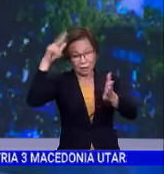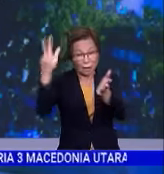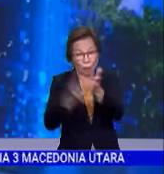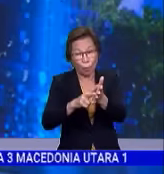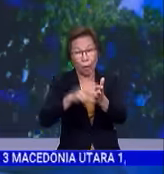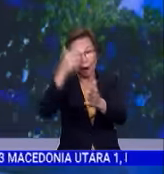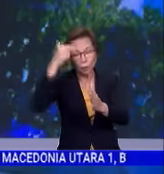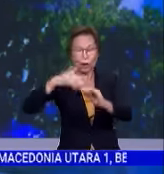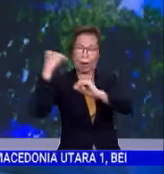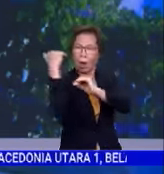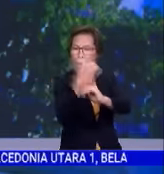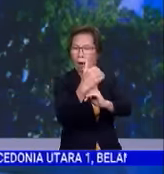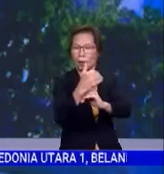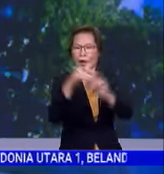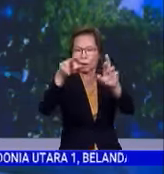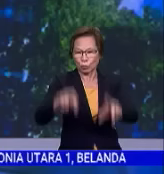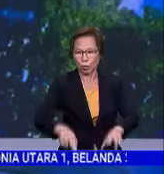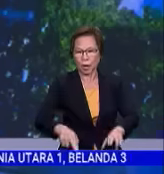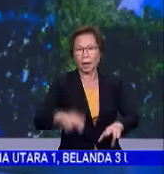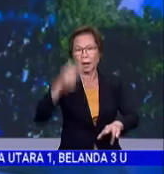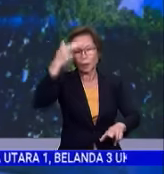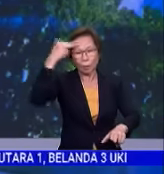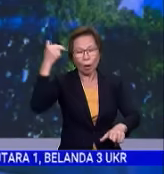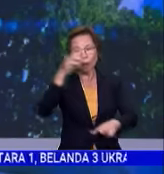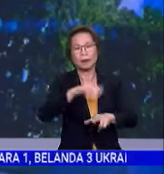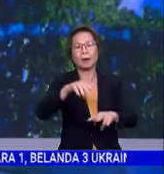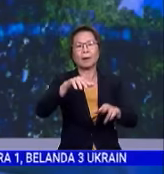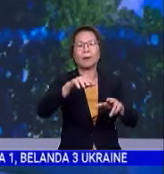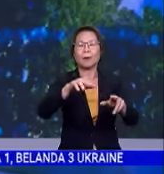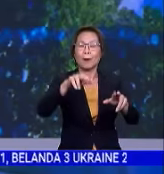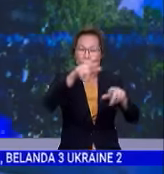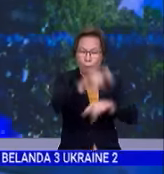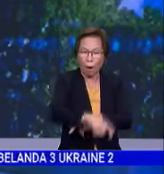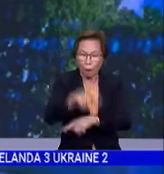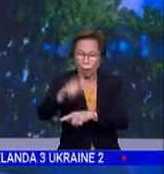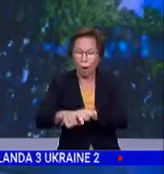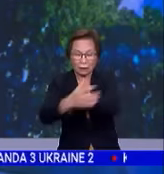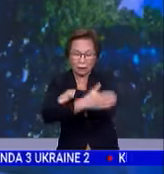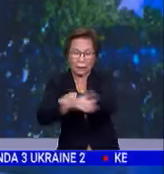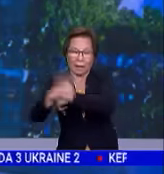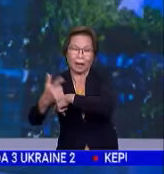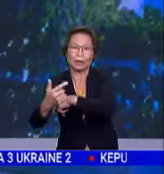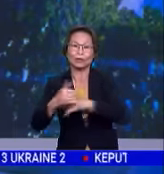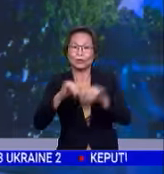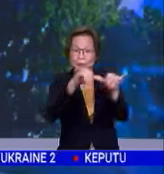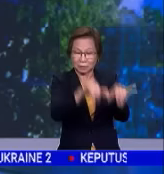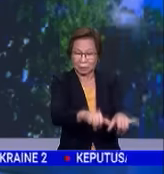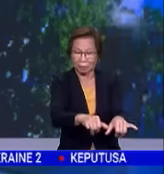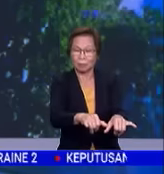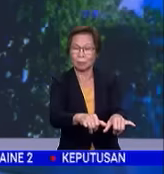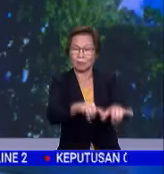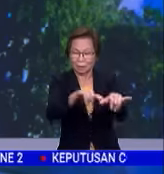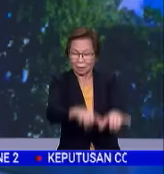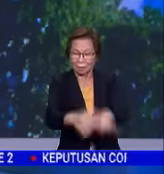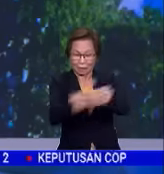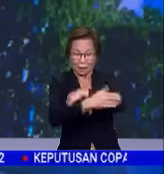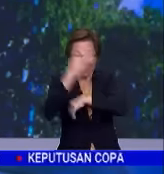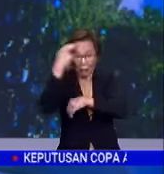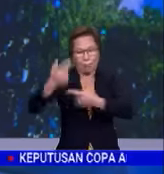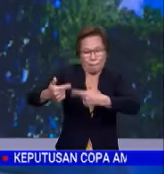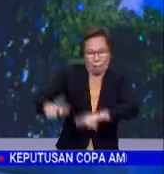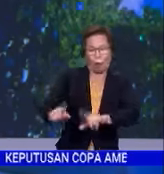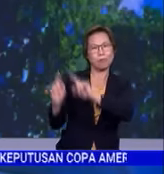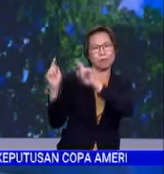yang menghadkan hanya warga negara Saudi dan penduduk negara lain yang telah berada dalam negara tersebut sahaja